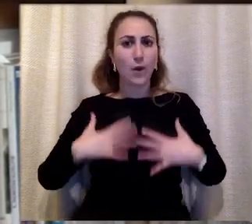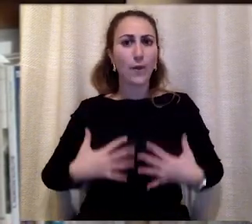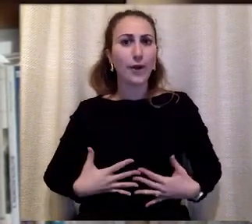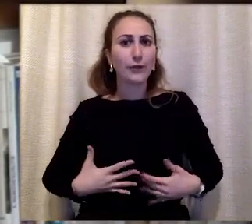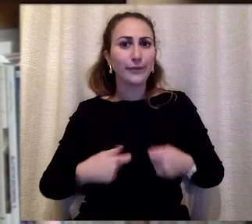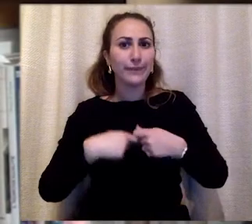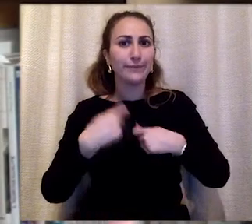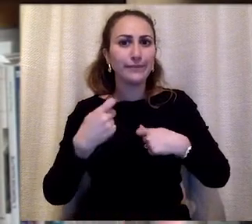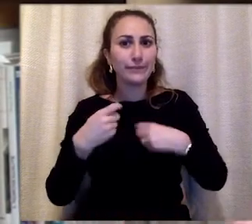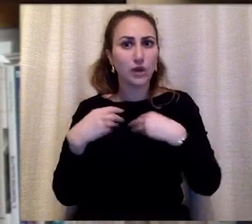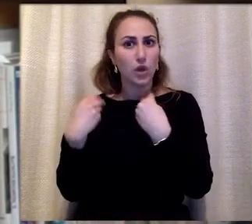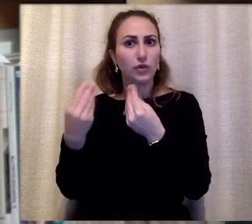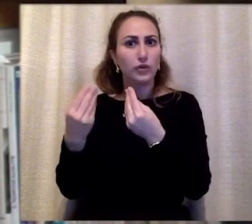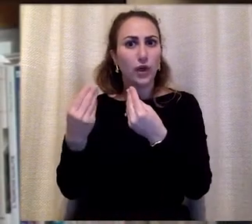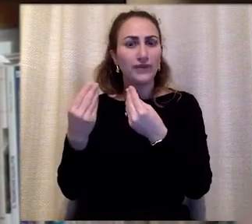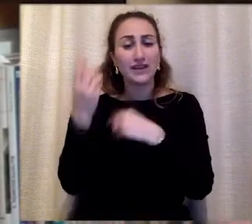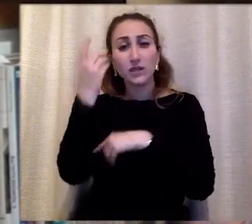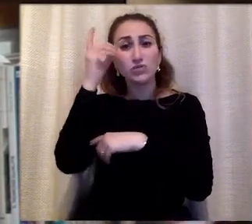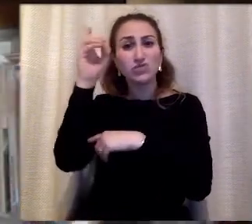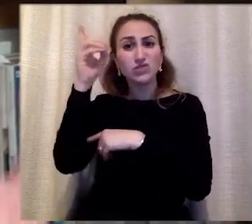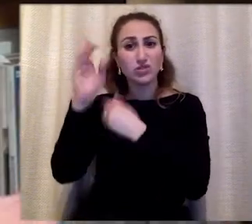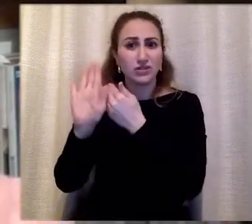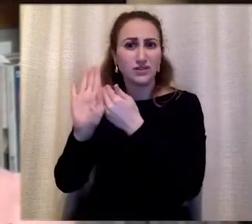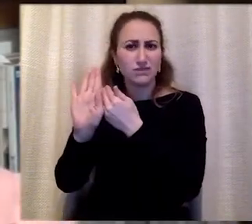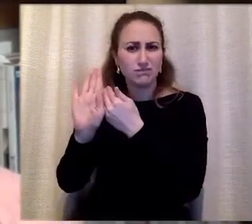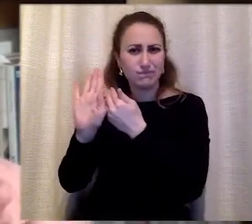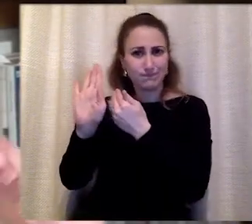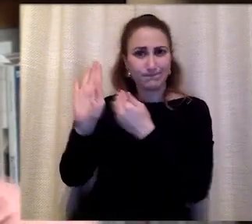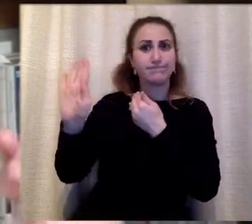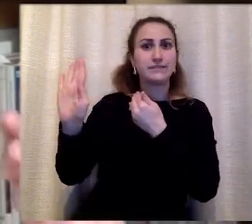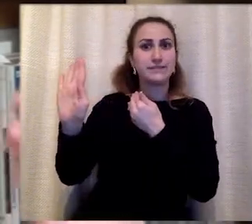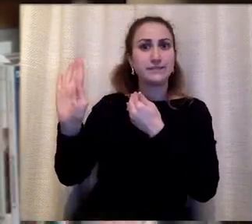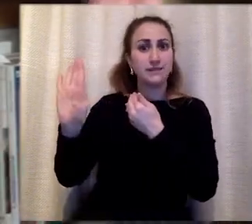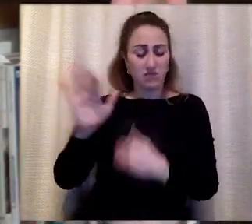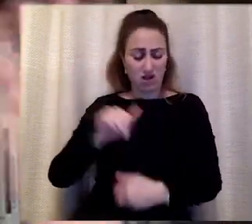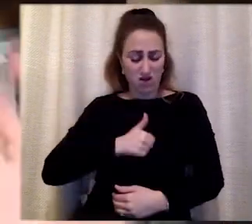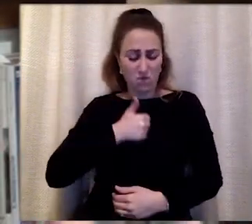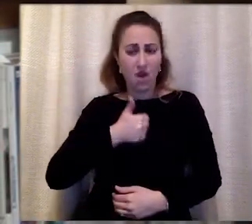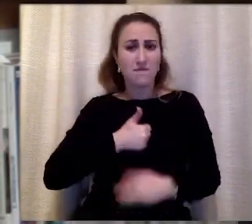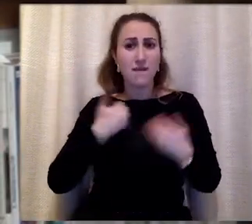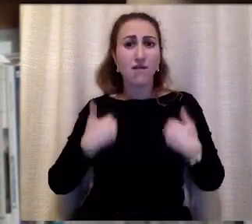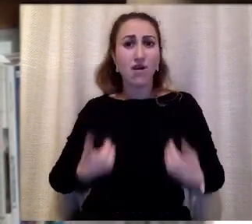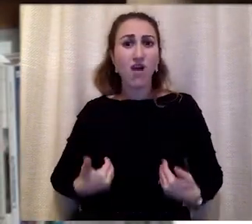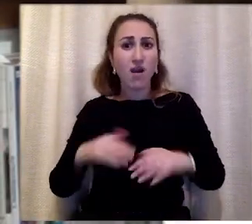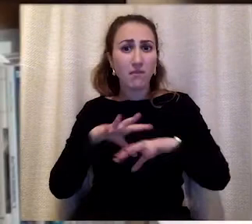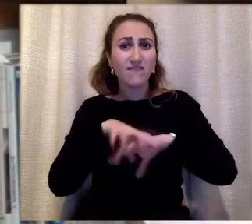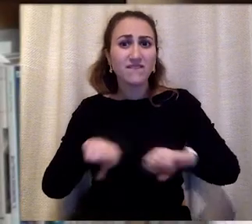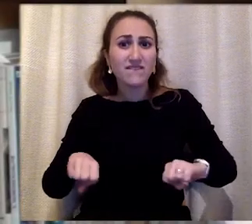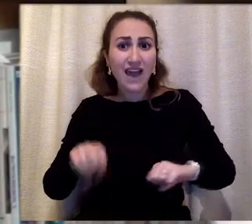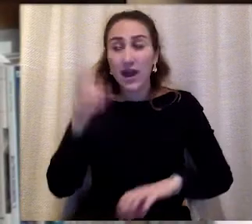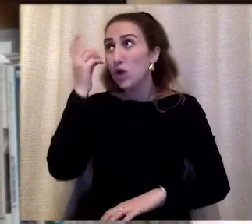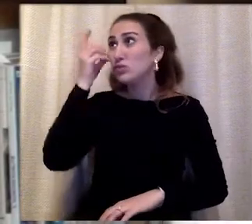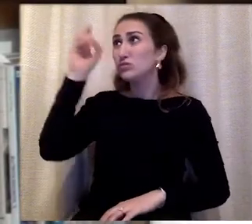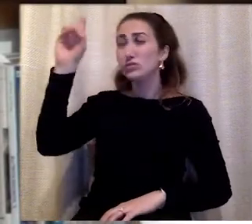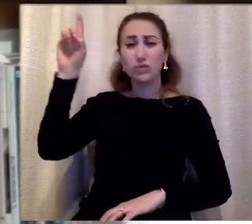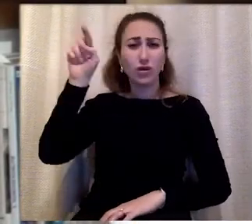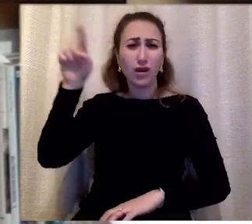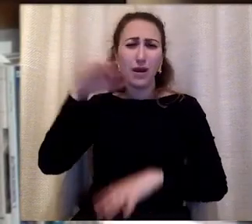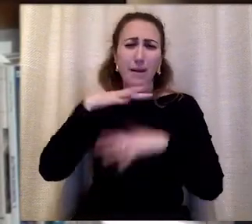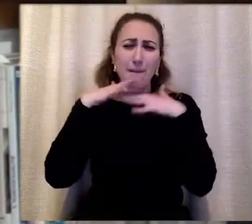et lui. Cet amour qui était là pour lui, l'homme l'a rejeté. Et c'est donc pas